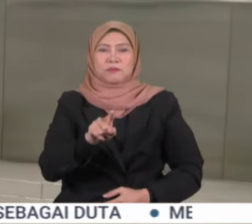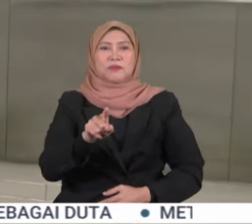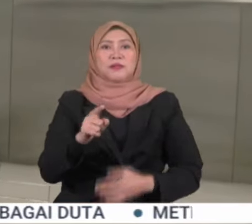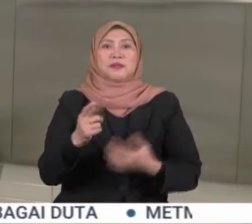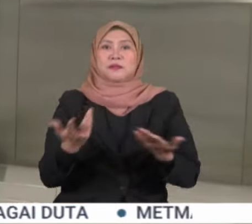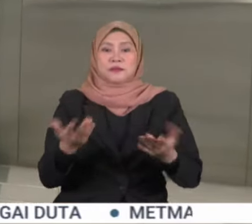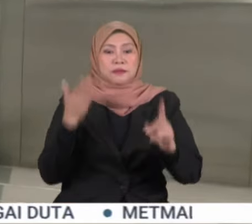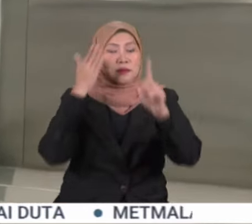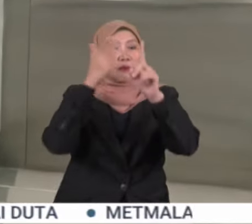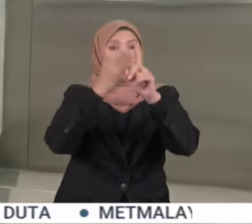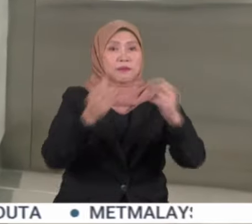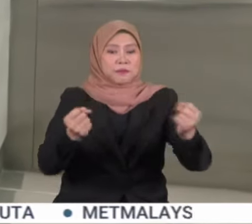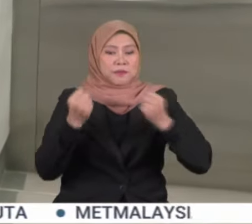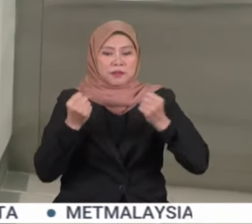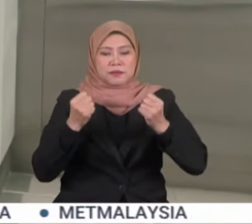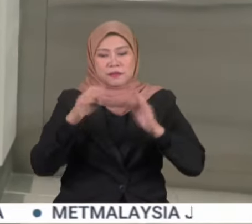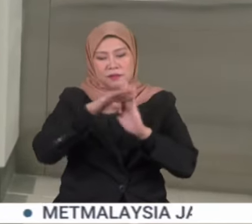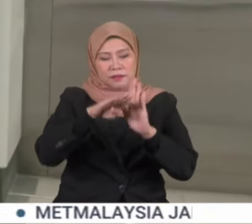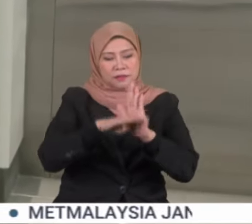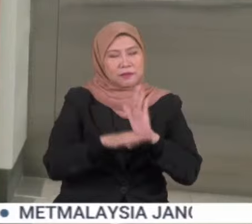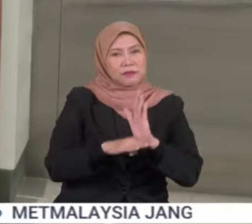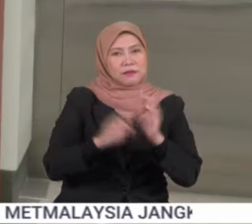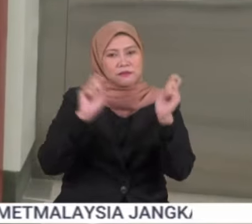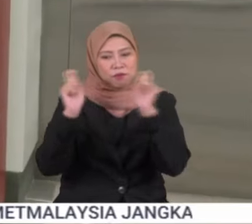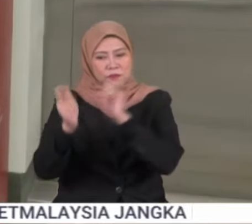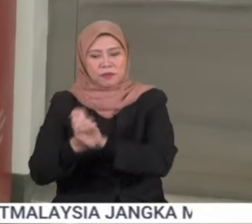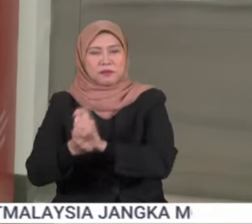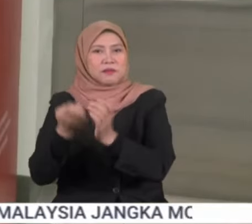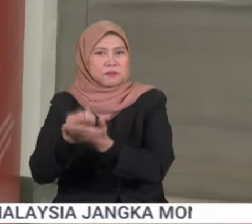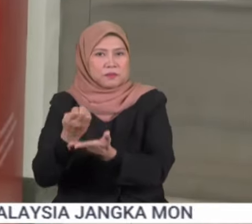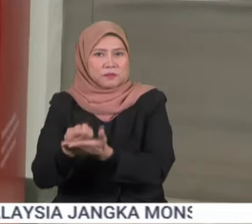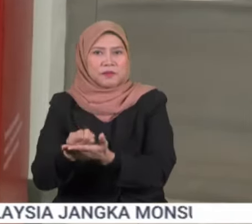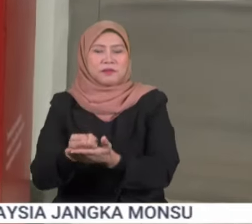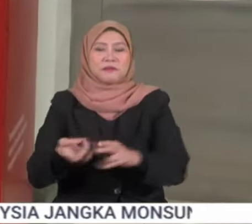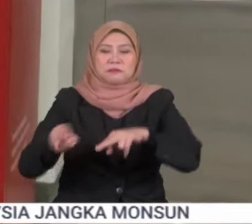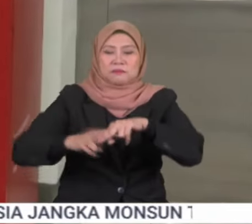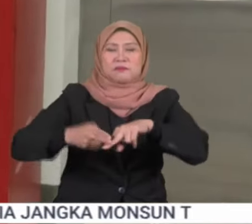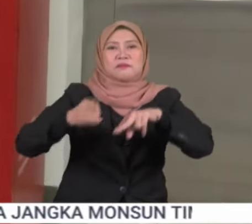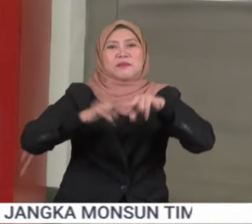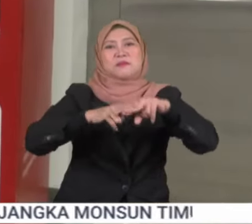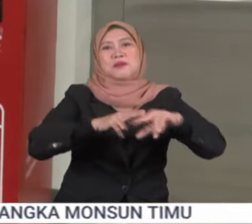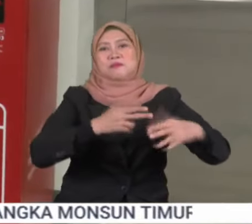loncatan ke arah memperkasa agenda reformasi ekonomi, seterusnya